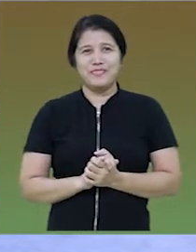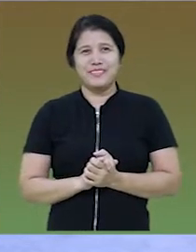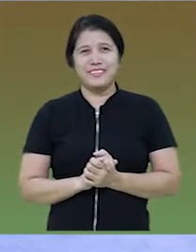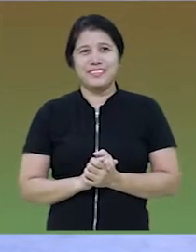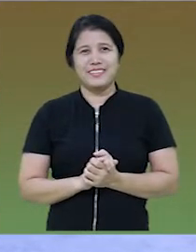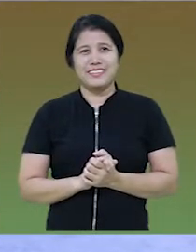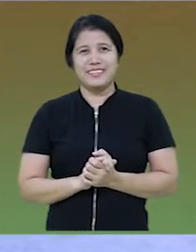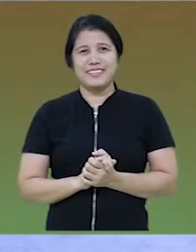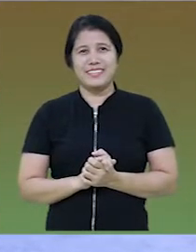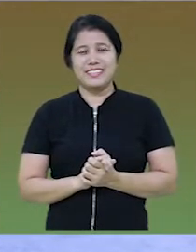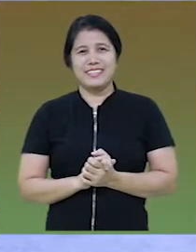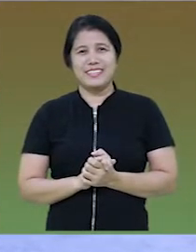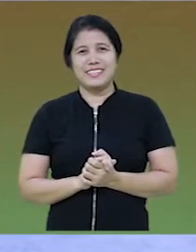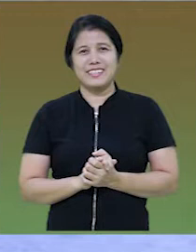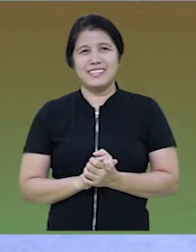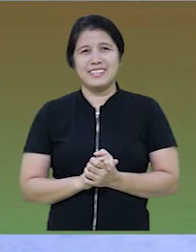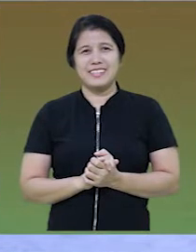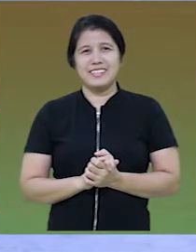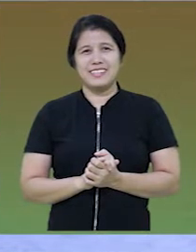tatlo.